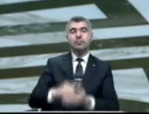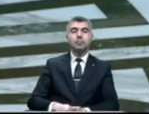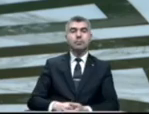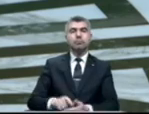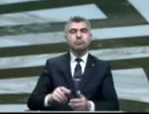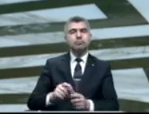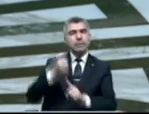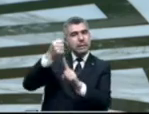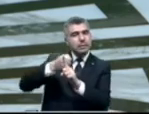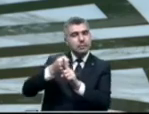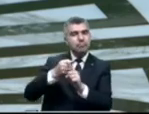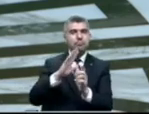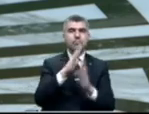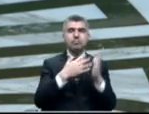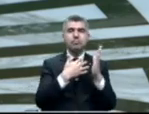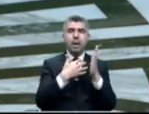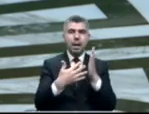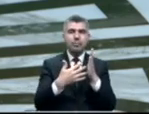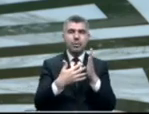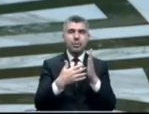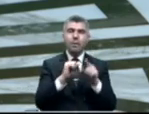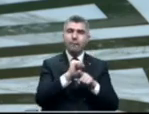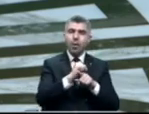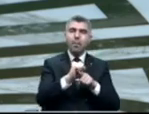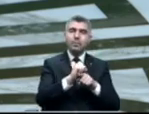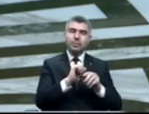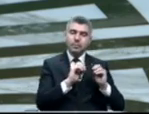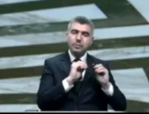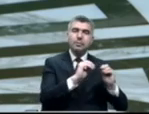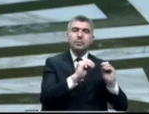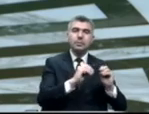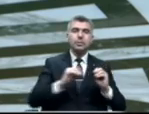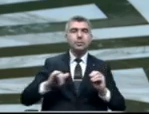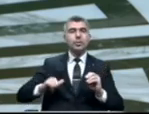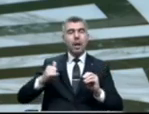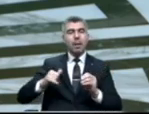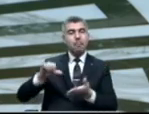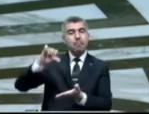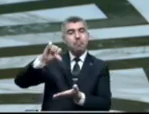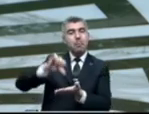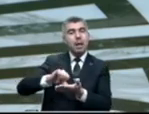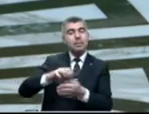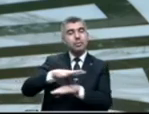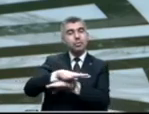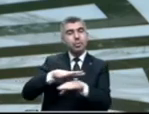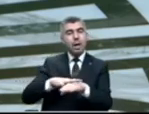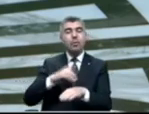ونواصل البرامج ديال التوجيه ديال الشباب عبر المركز الجهوي للشباب